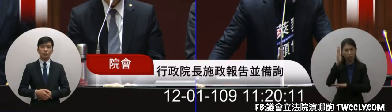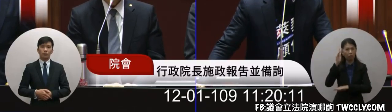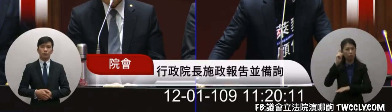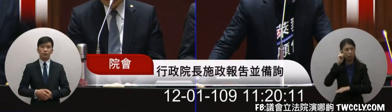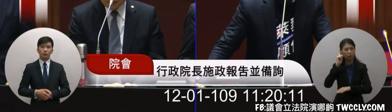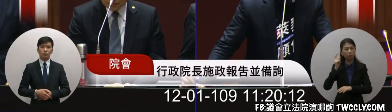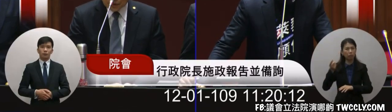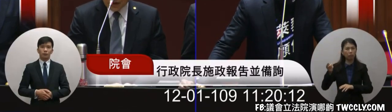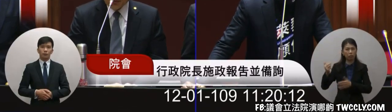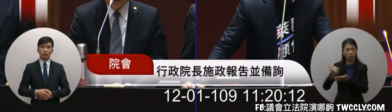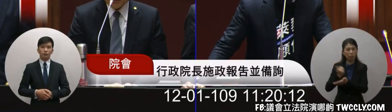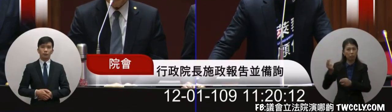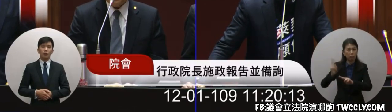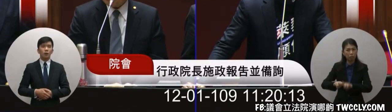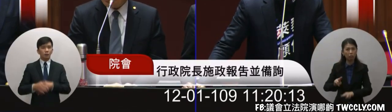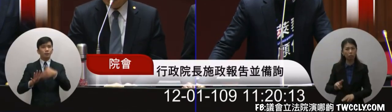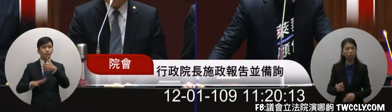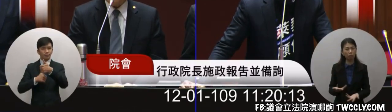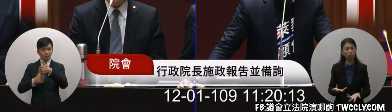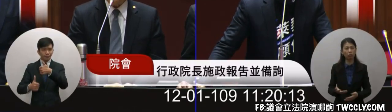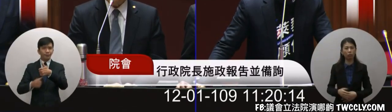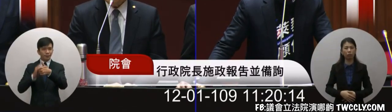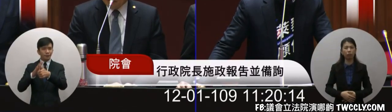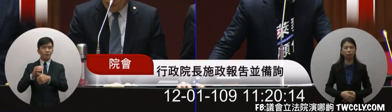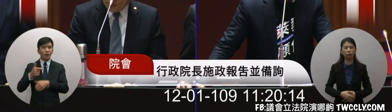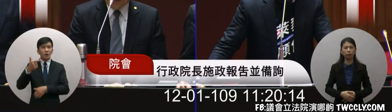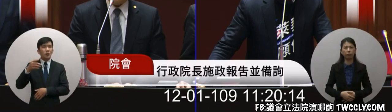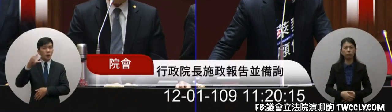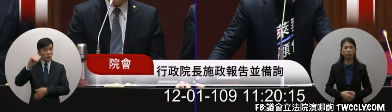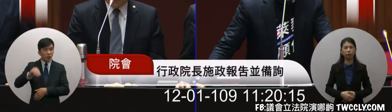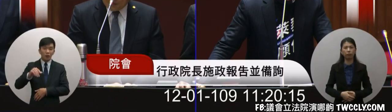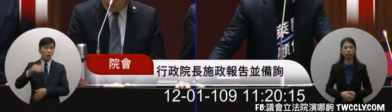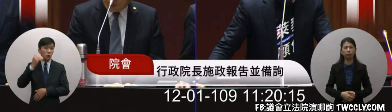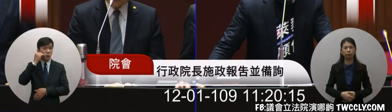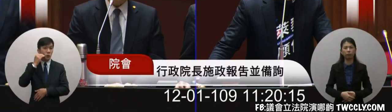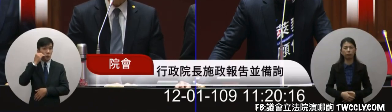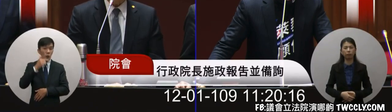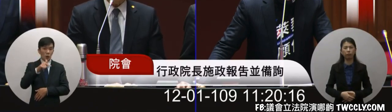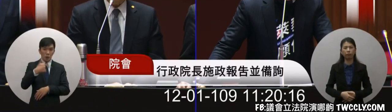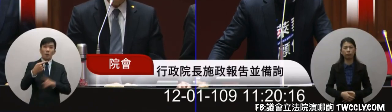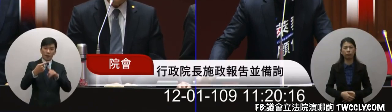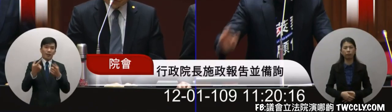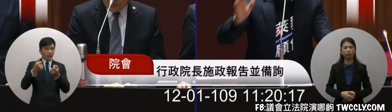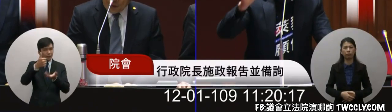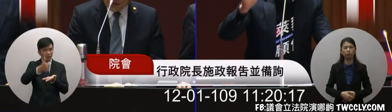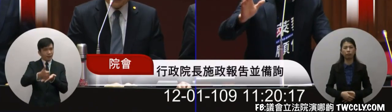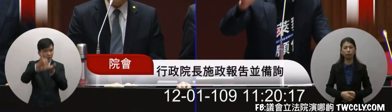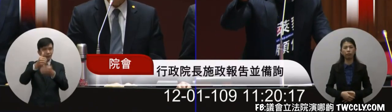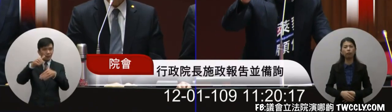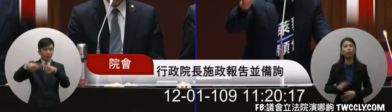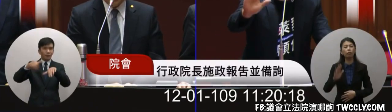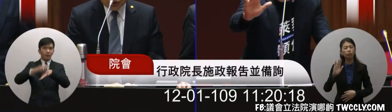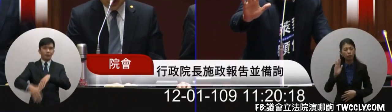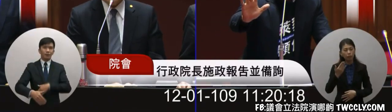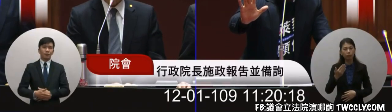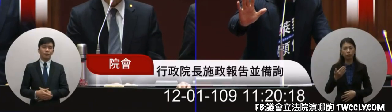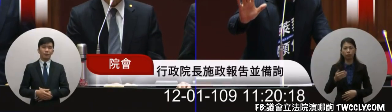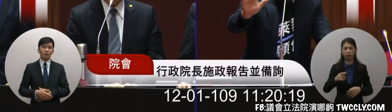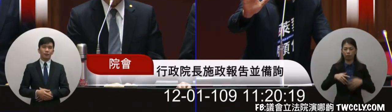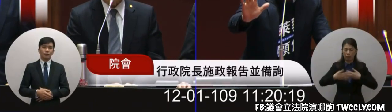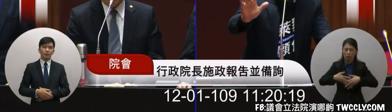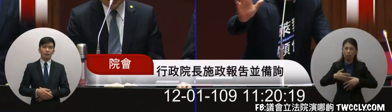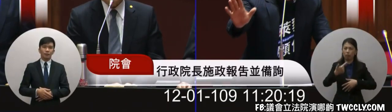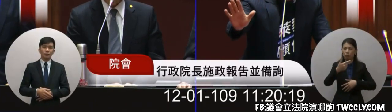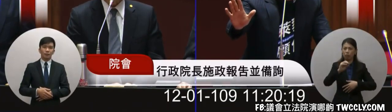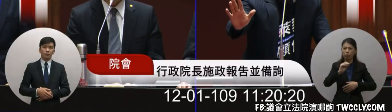就对了。 委员，不要说六万人，600个人我们都很尊重。 是，那但是六万人上街